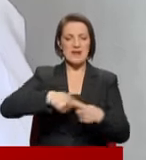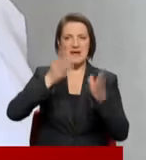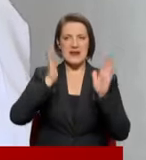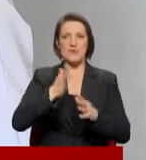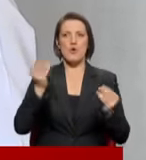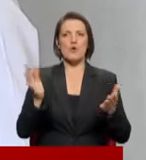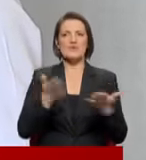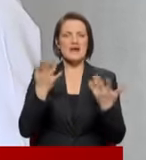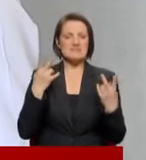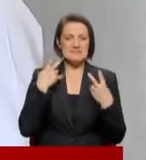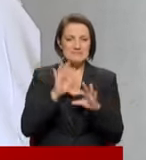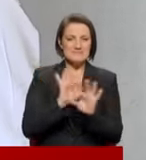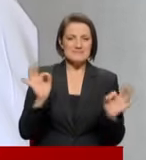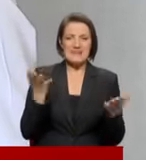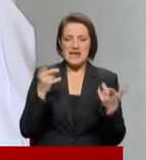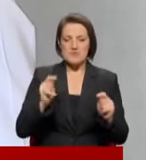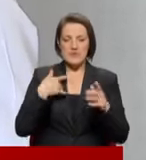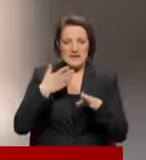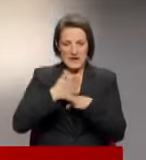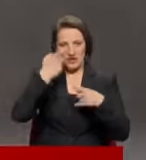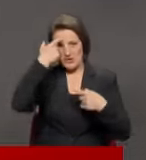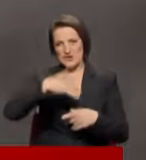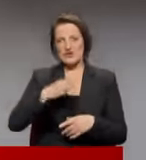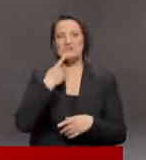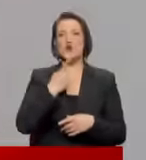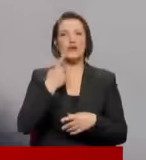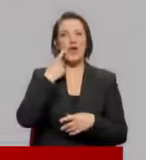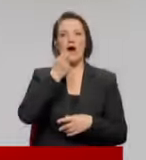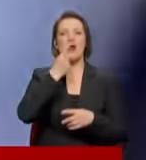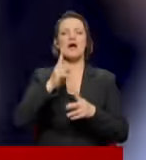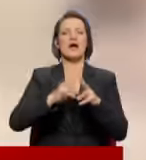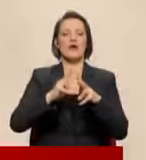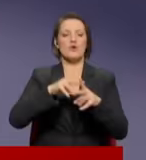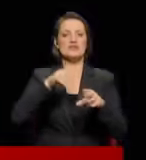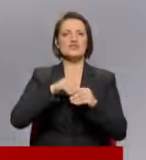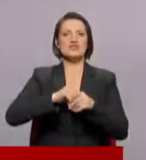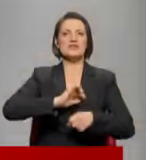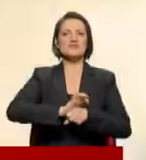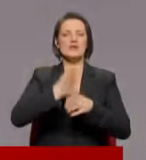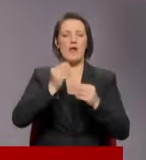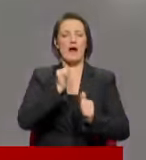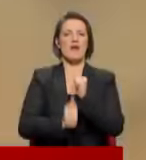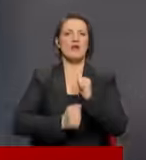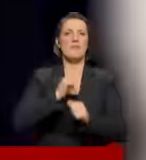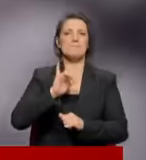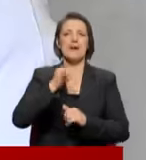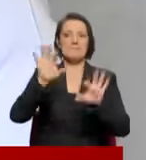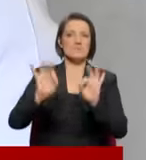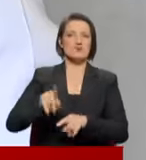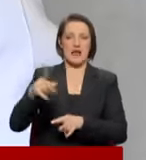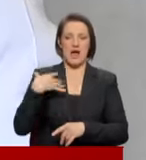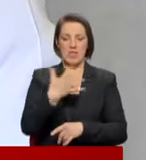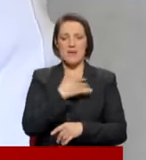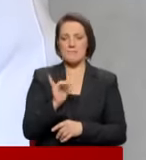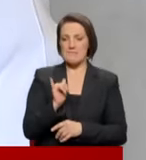rağmen o kadar fütursuzlar ki ne yapacağımı gerçekten şaşırdım. İddiaya göre Ankara'da karakol içinde şiddete varan kavga markette başladı.